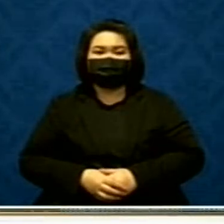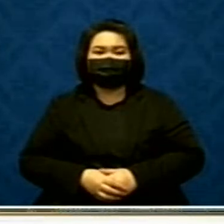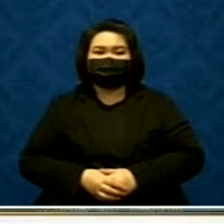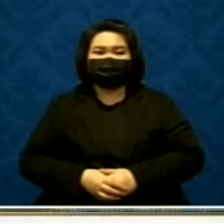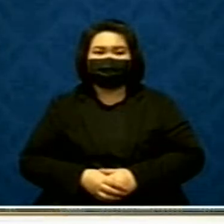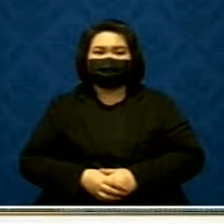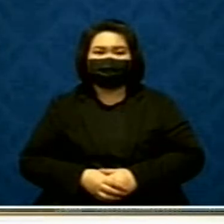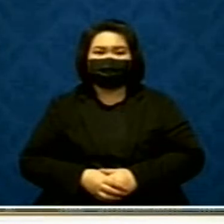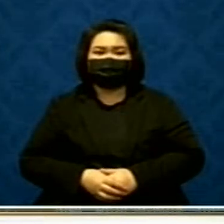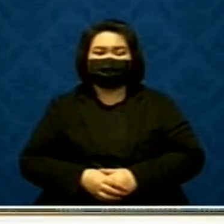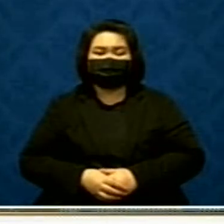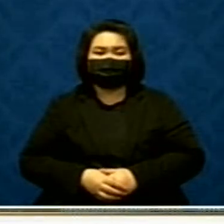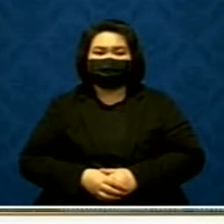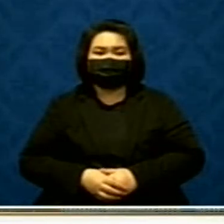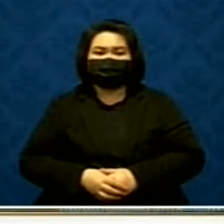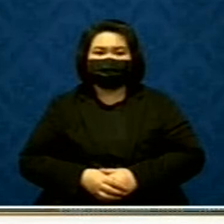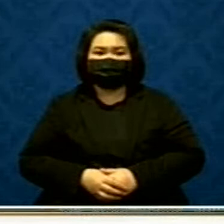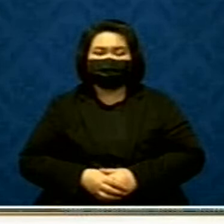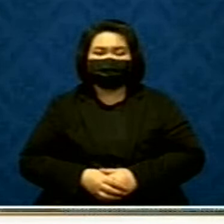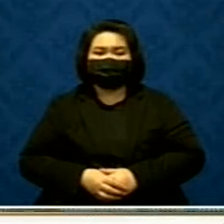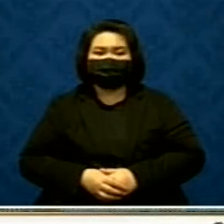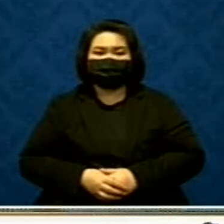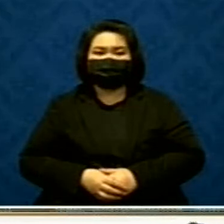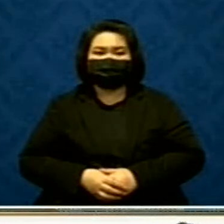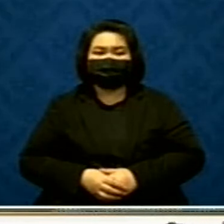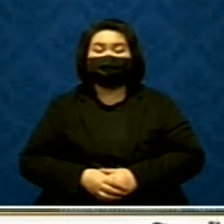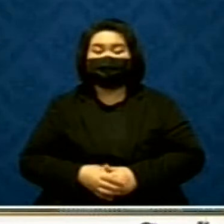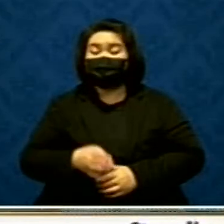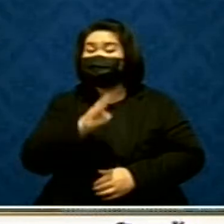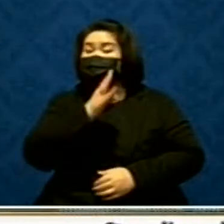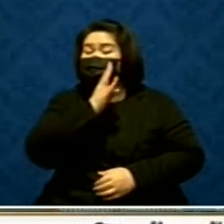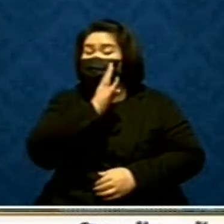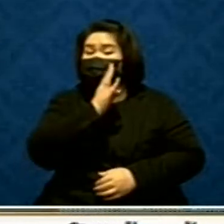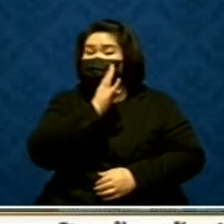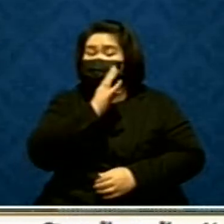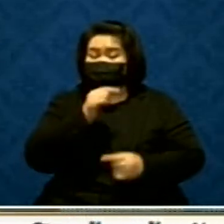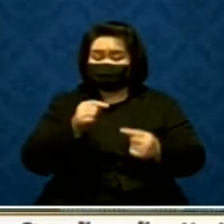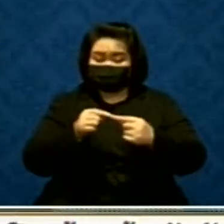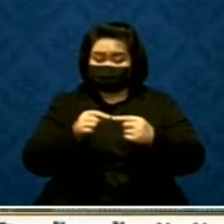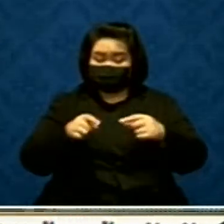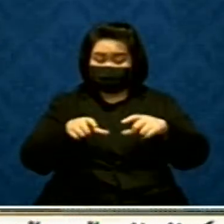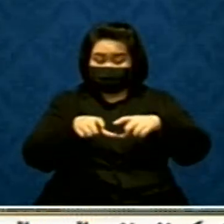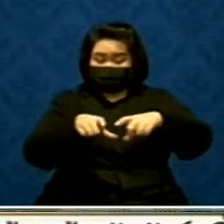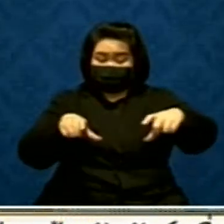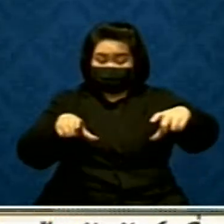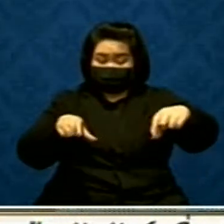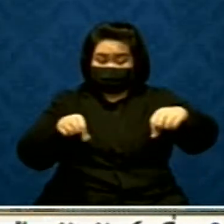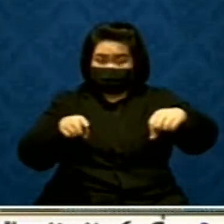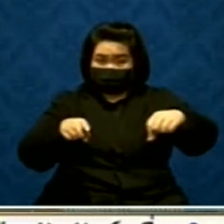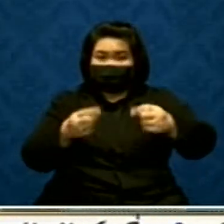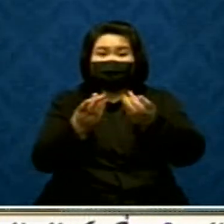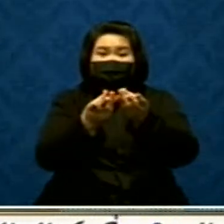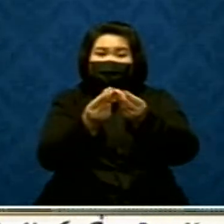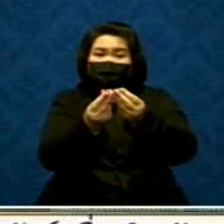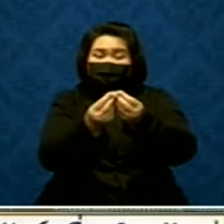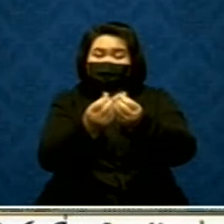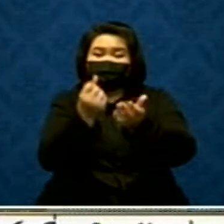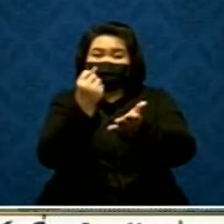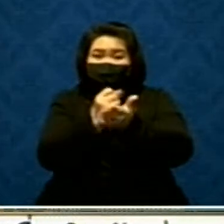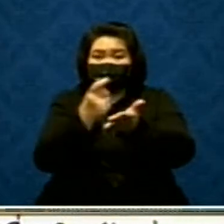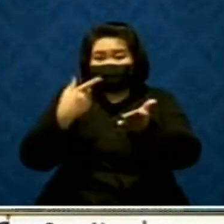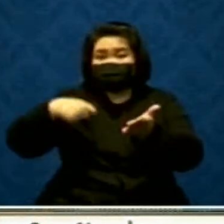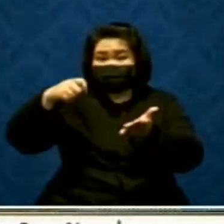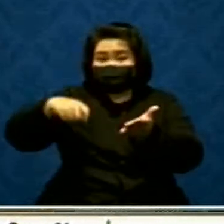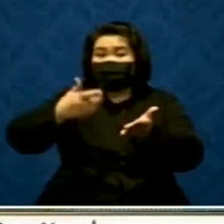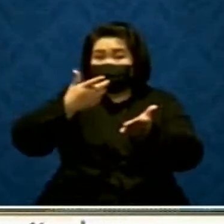นำไปใช้นะครับในการที่จะบังคับกับที่ดินแปลงอื่นๆที่ไม่ได้อยู่ในคำพิพากษานะครับอันนี้เรียนเพื่อเ